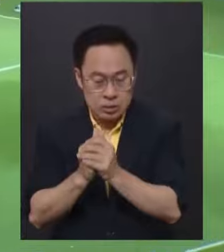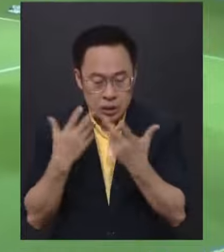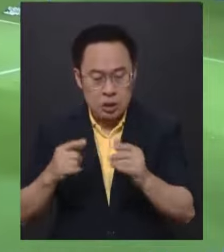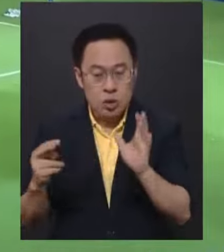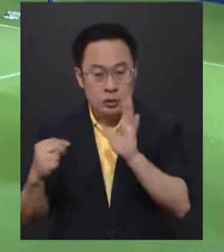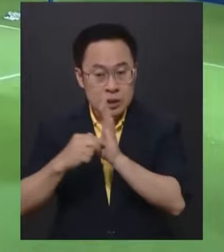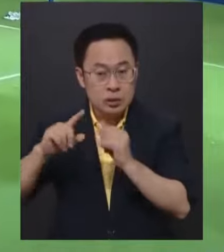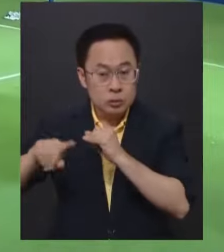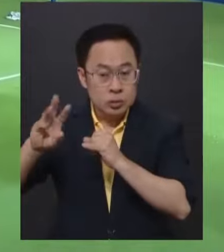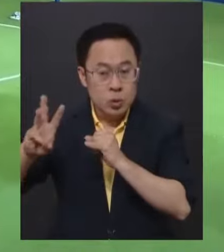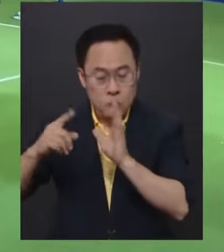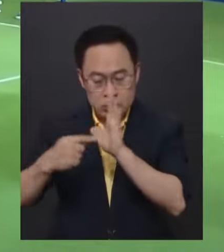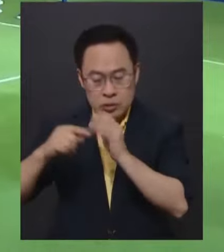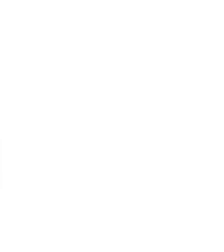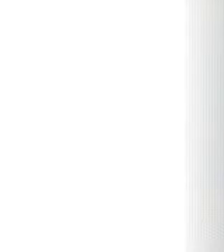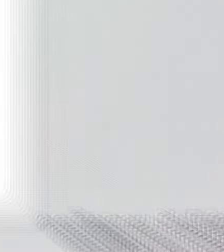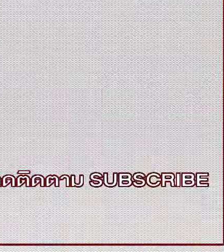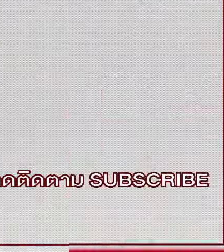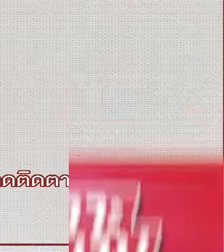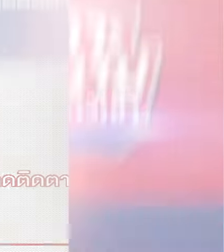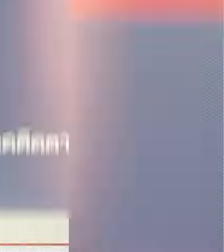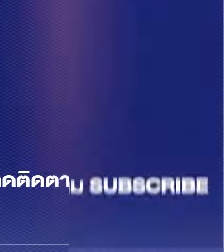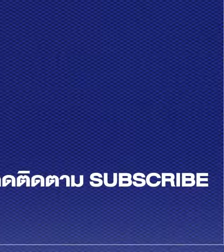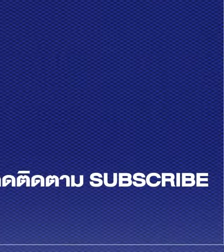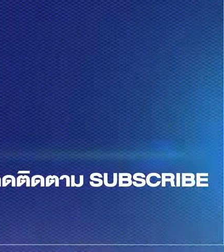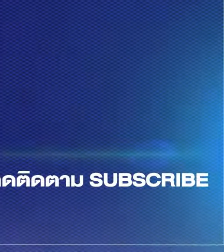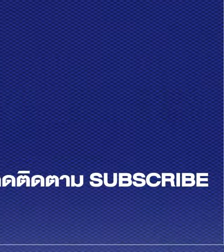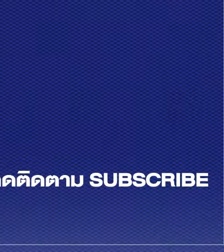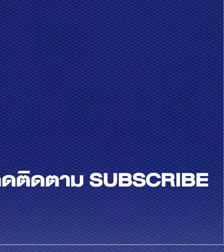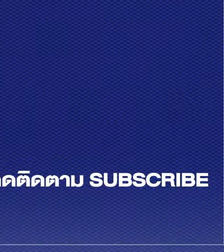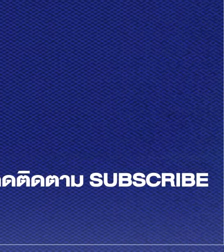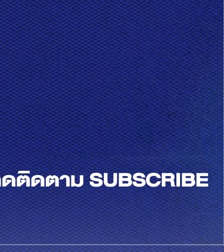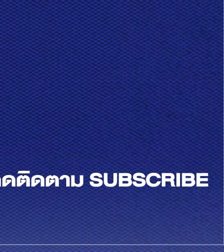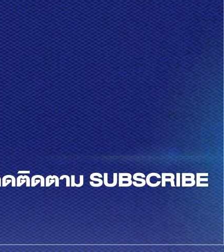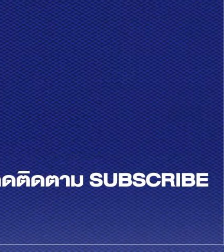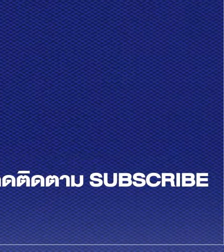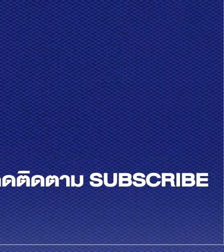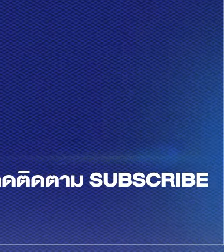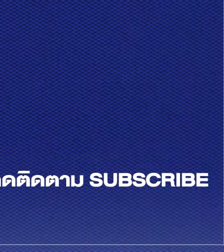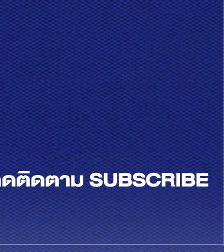เกมที่จะนัดส่งท้ายเจอกับสิงคโปร ์ครับ